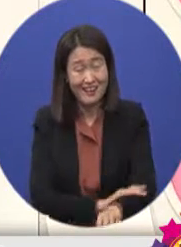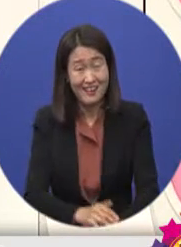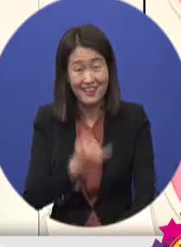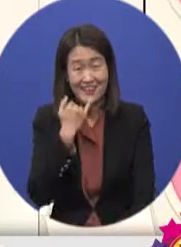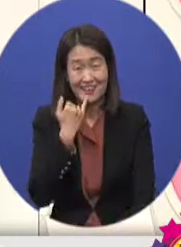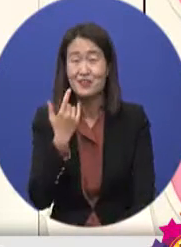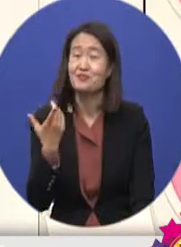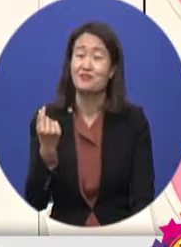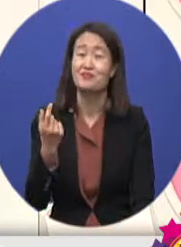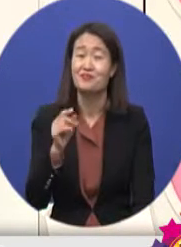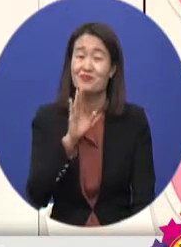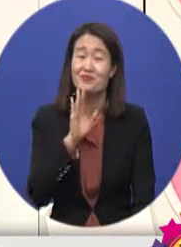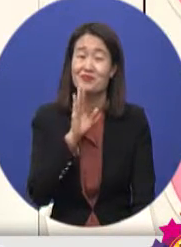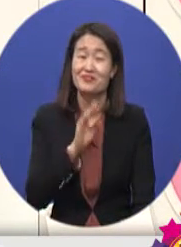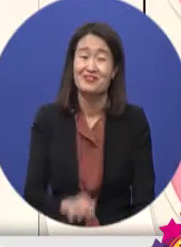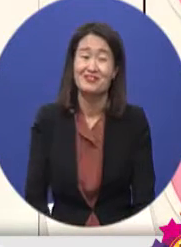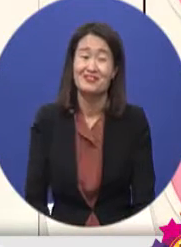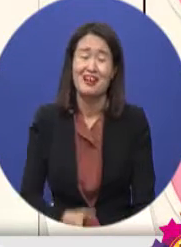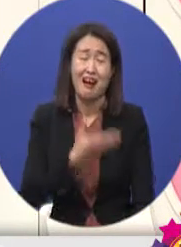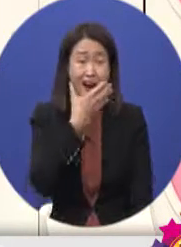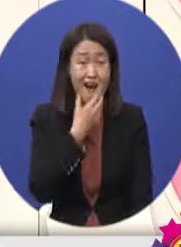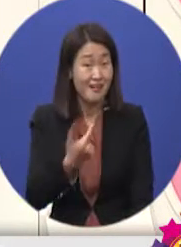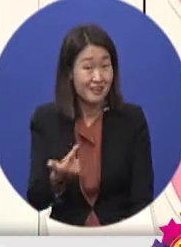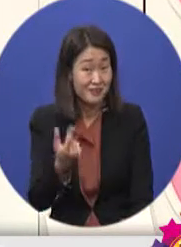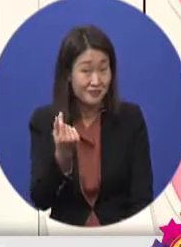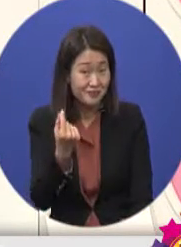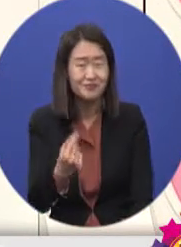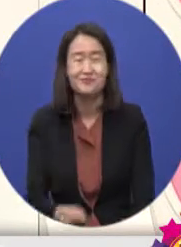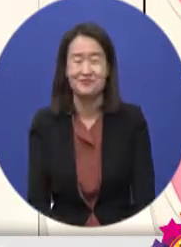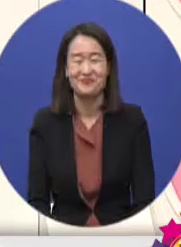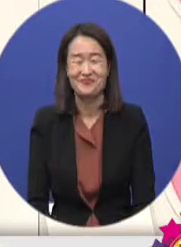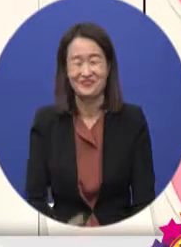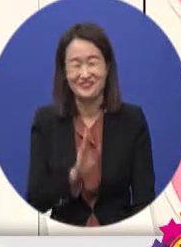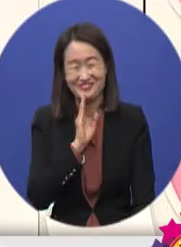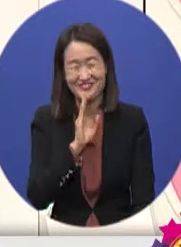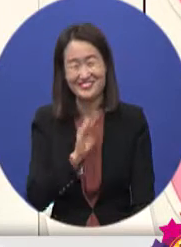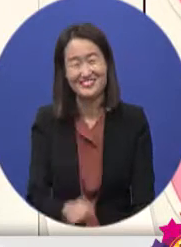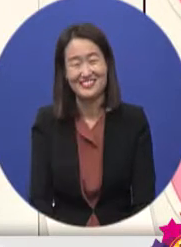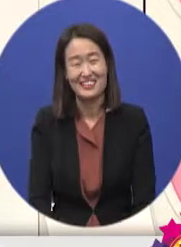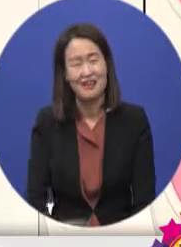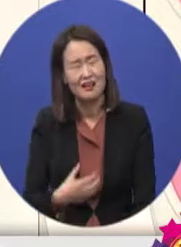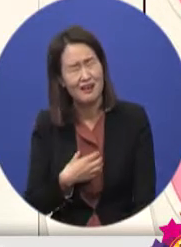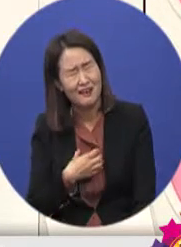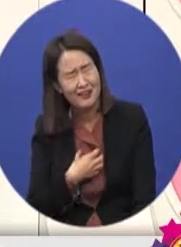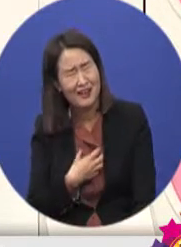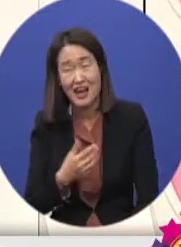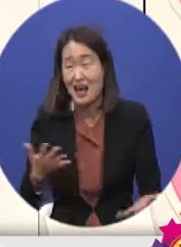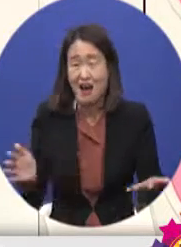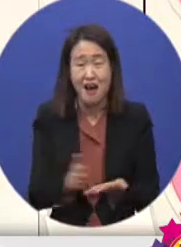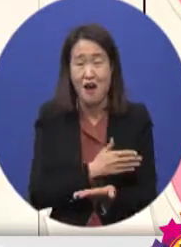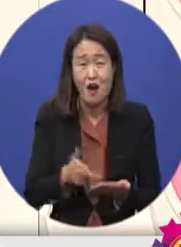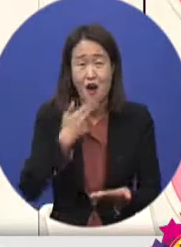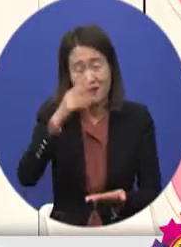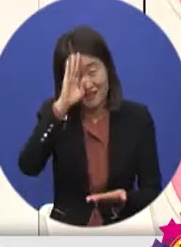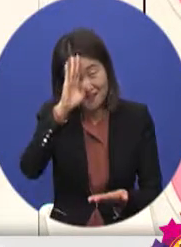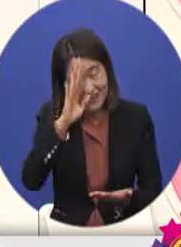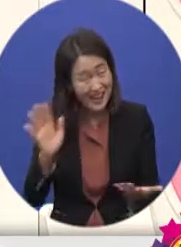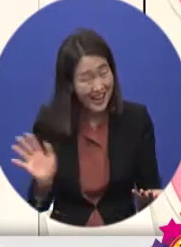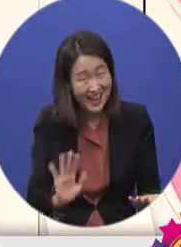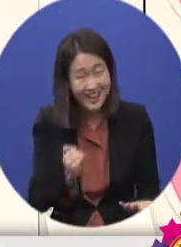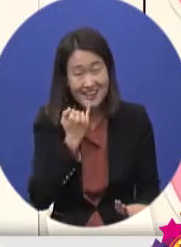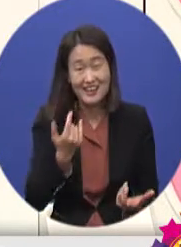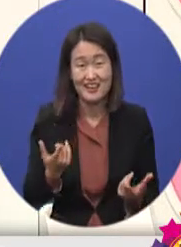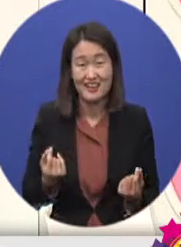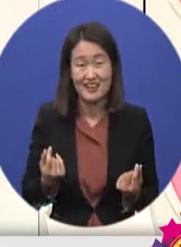봐요. 네. 아유, 그것도 복이죠, 그죠? 네. 네. 걱정이 하나도 없으실 것 같고 아프지도 않으실 것